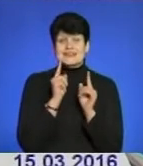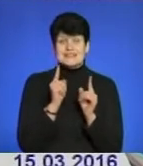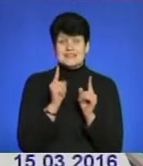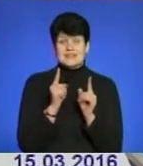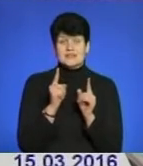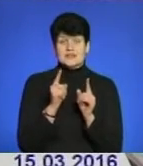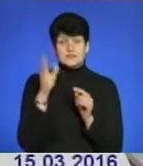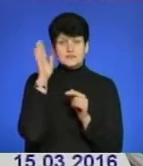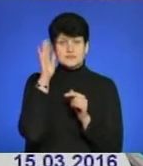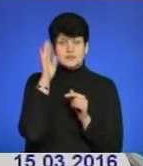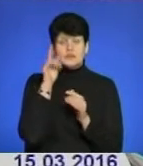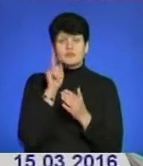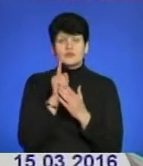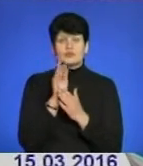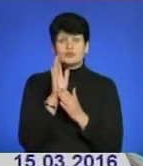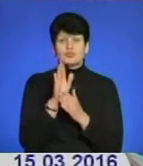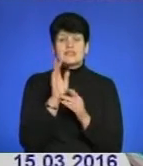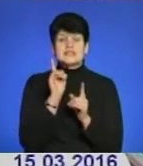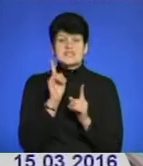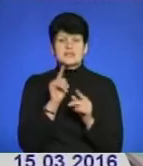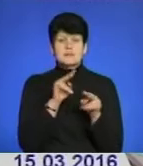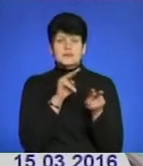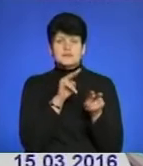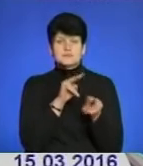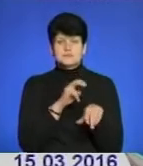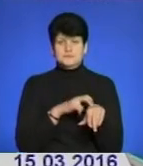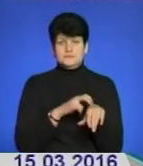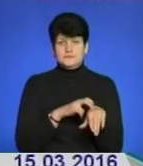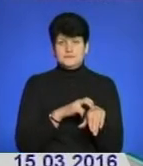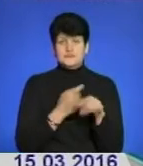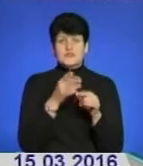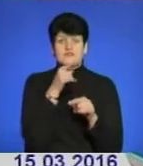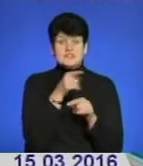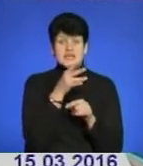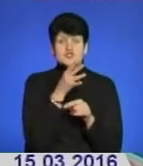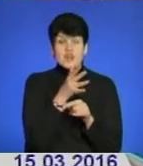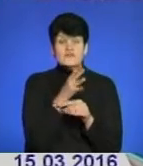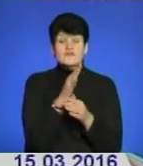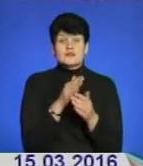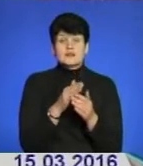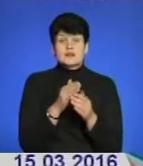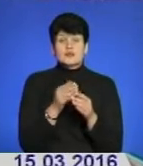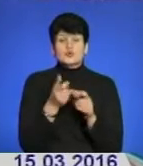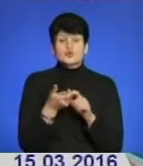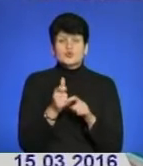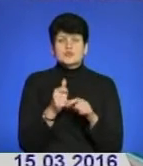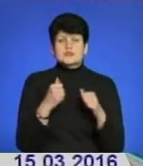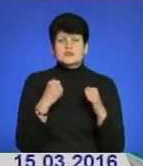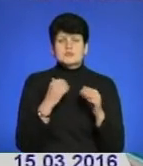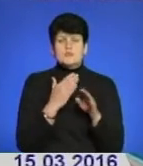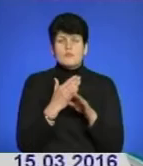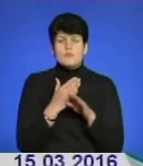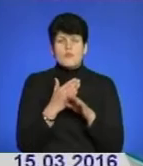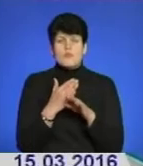рідини повинно проходити тільки під наглядом спеціаліста, тому що в цей час взагалі значно сповільнюється робота